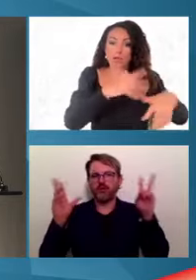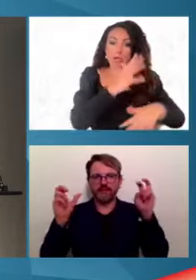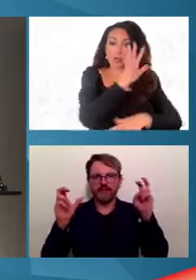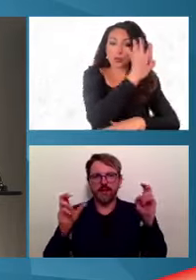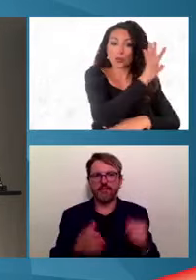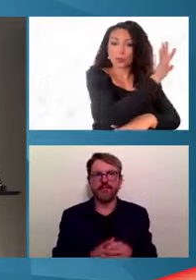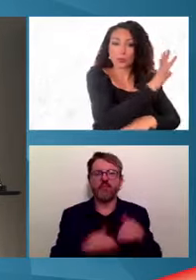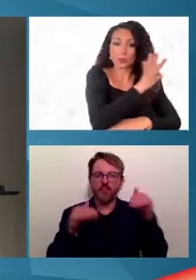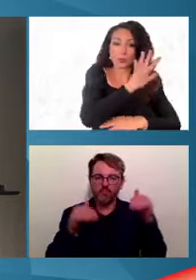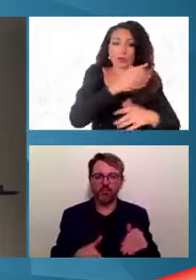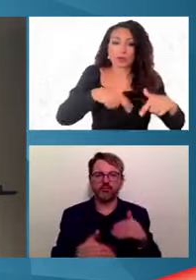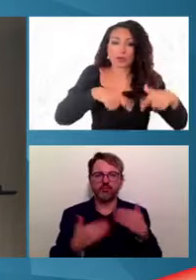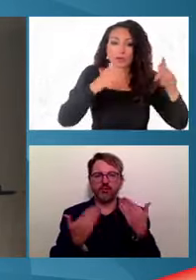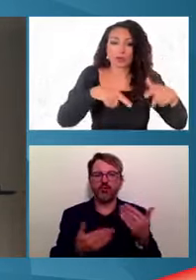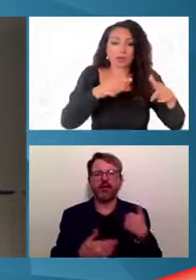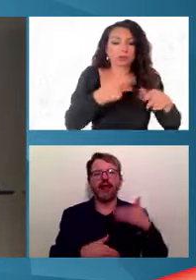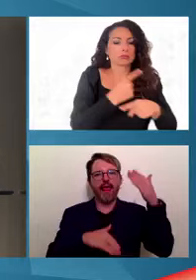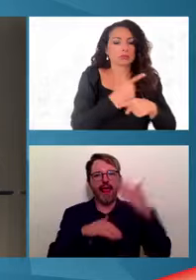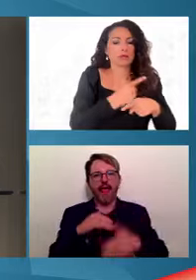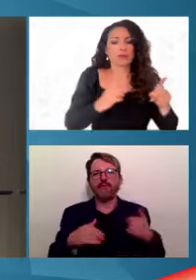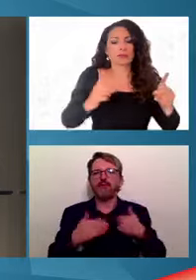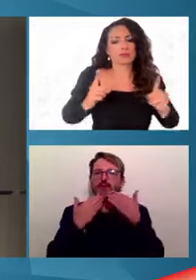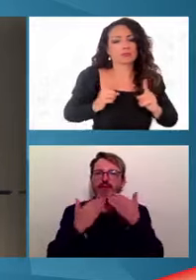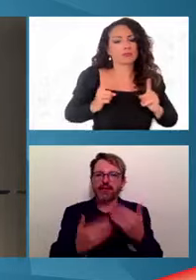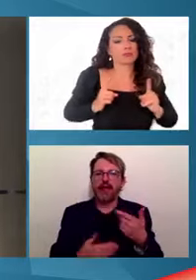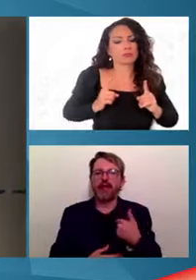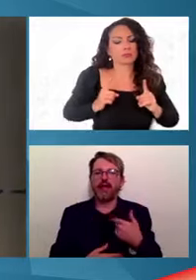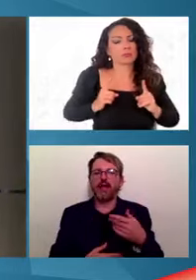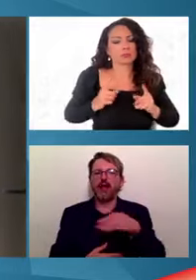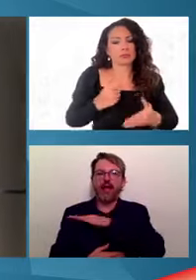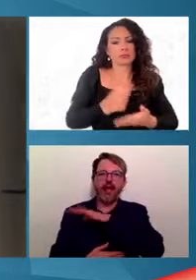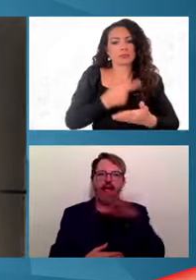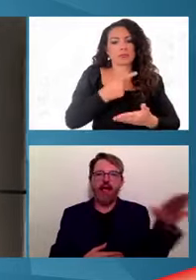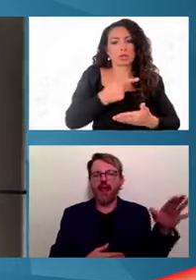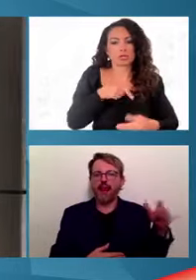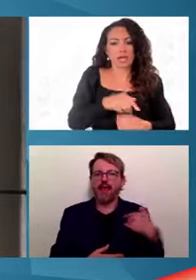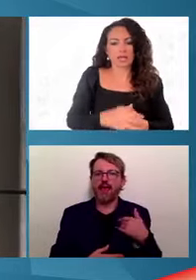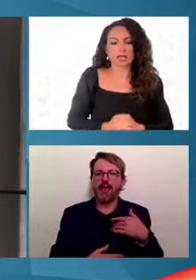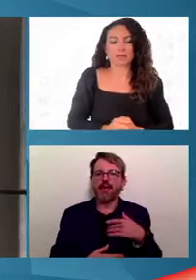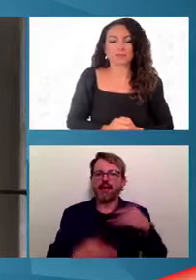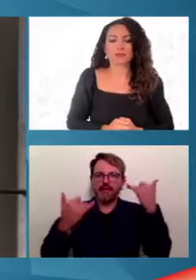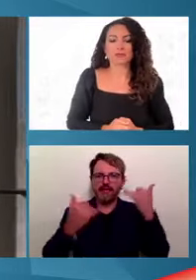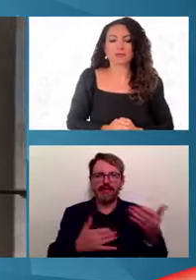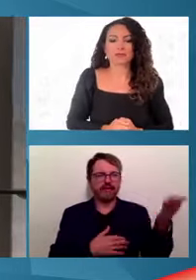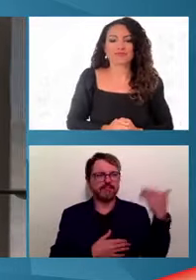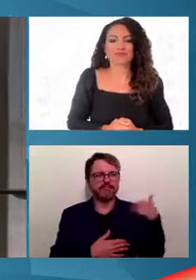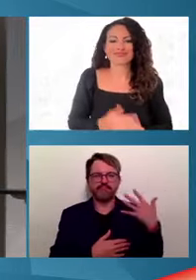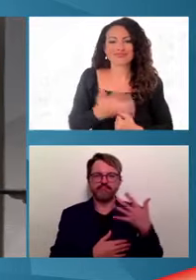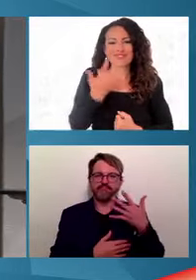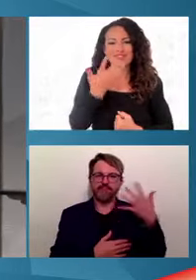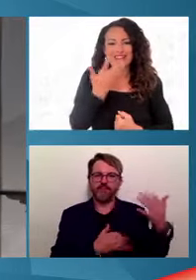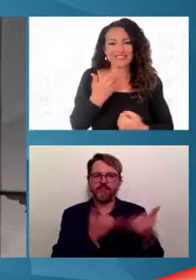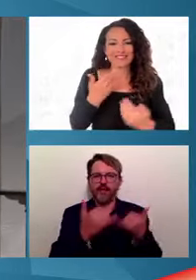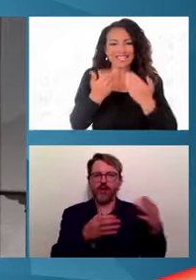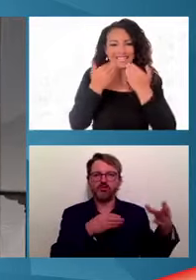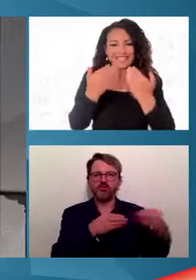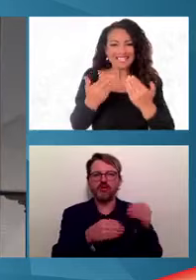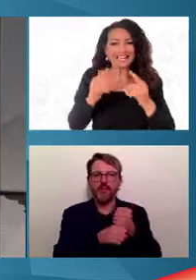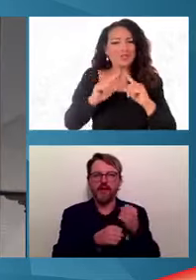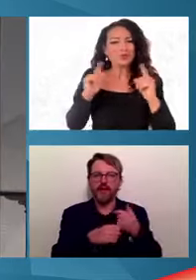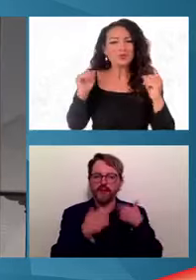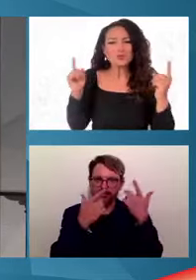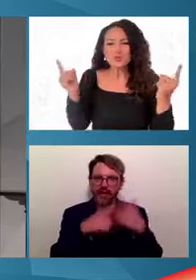muss. Abschließend bedanke ich mich sehr herzlich bei Ihnen allen, bei allen, mit denen ich jetzt in diesen Jahren zusammenarbeiten